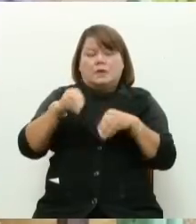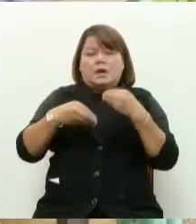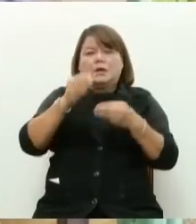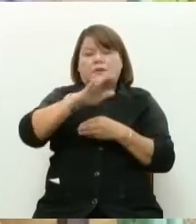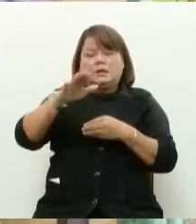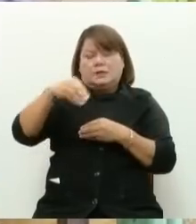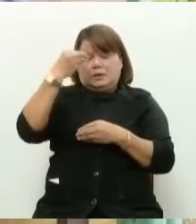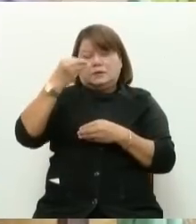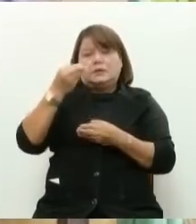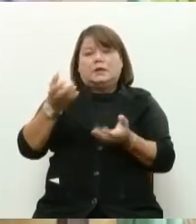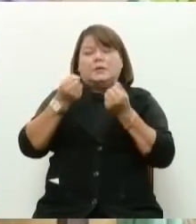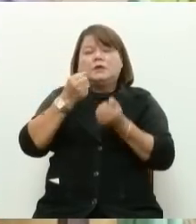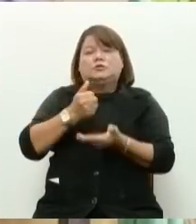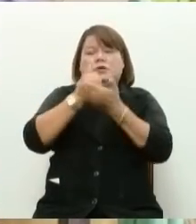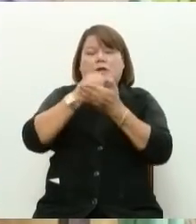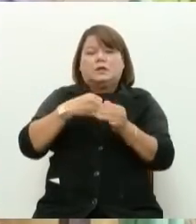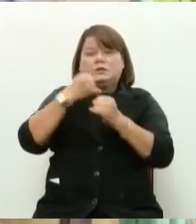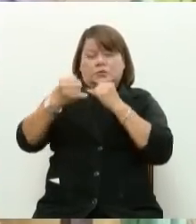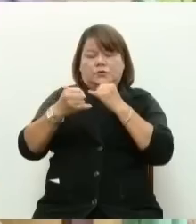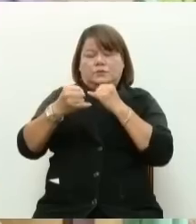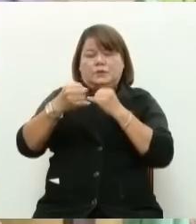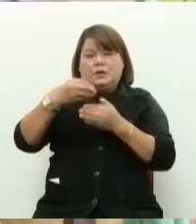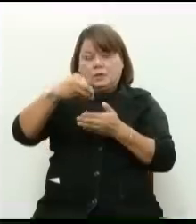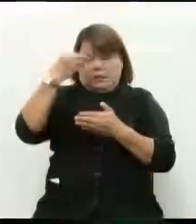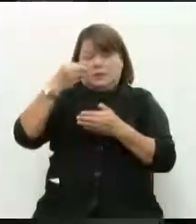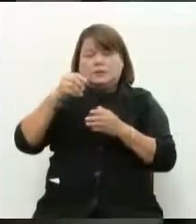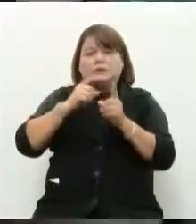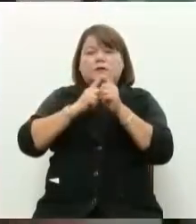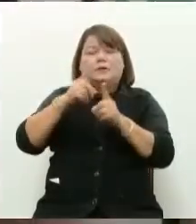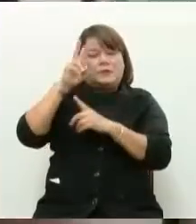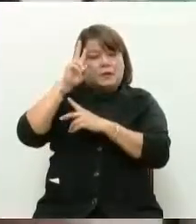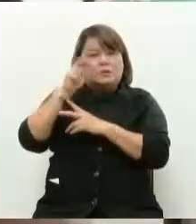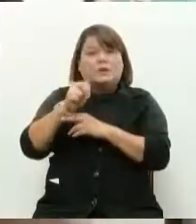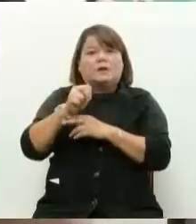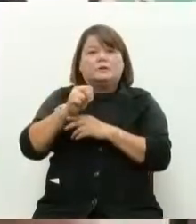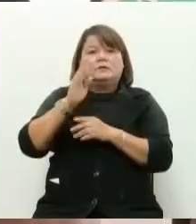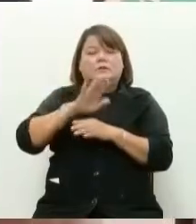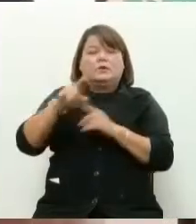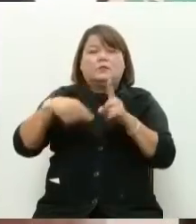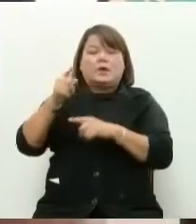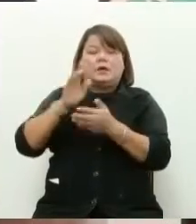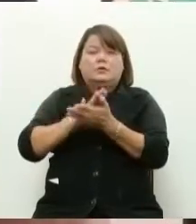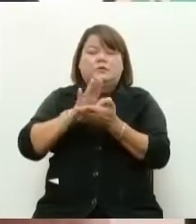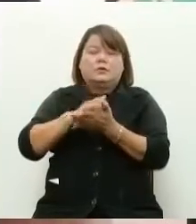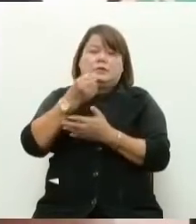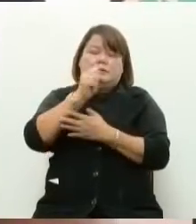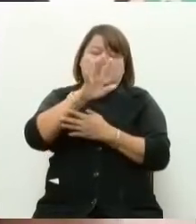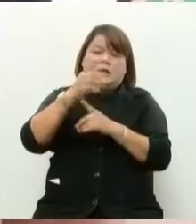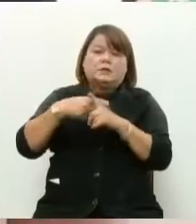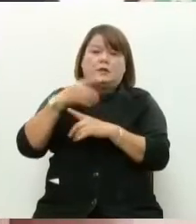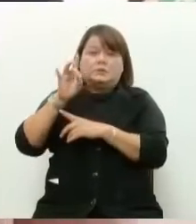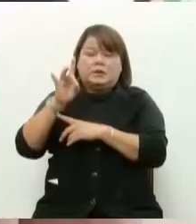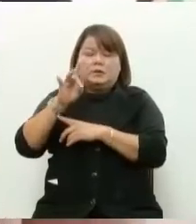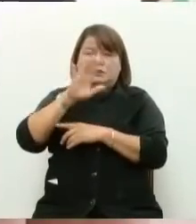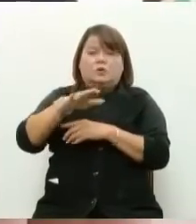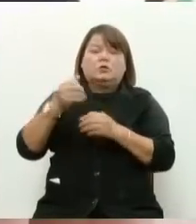ได้รับการช่วยเหลือแล้วก็จบการศึกษาภาคบังคับตามนโยบาย น้องไปโรงเรียนวันที่15สิงหาน้องก็ถูกร